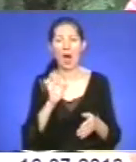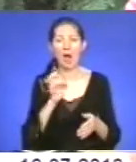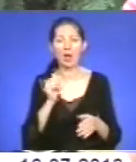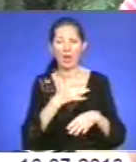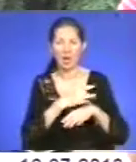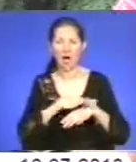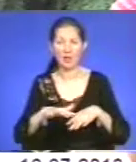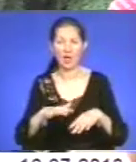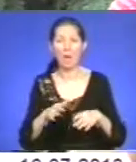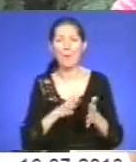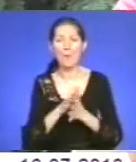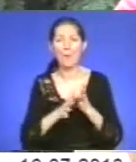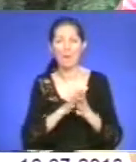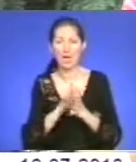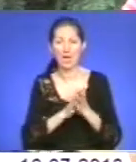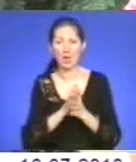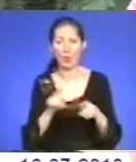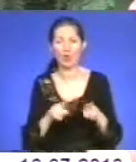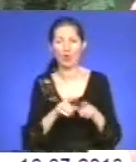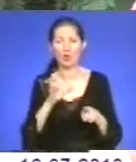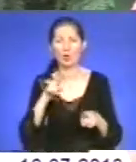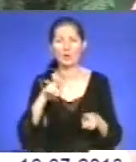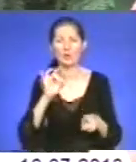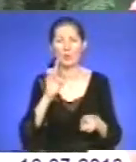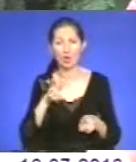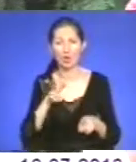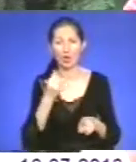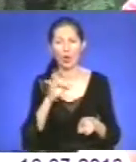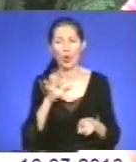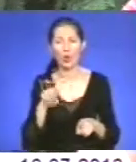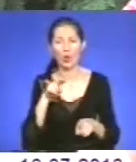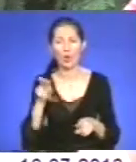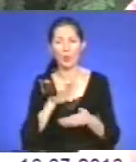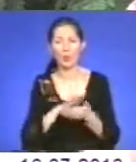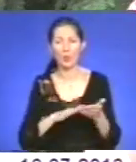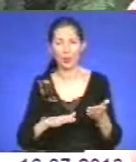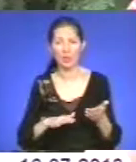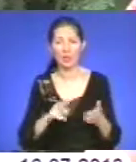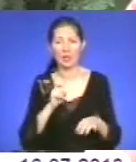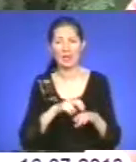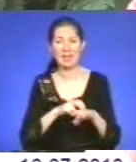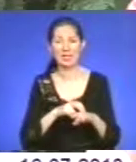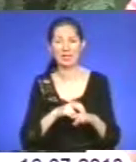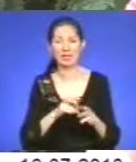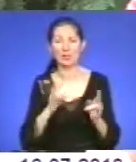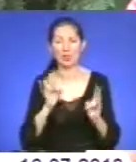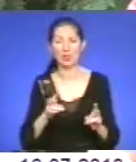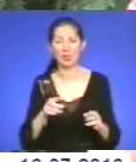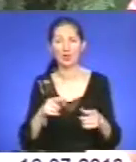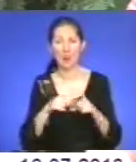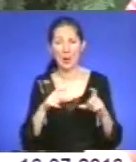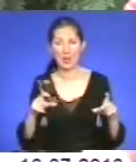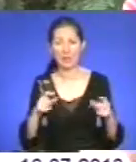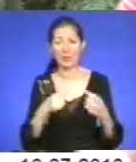мильним розчином, а також розчином спирту чи йоду. В подальшому лікар травматологічного пункту чи